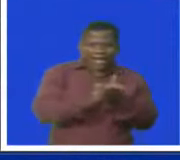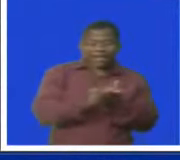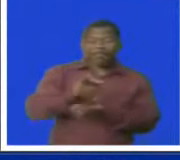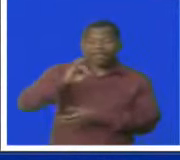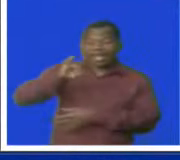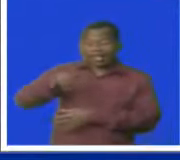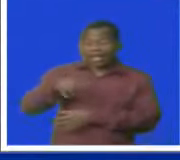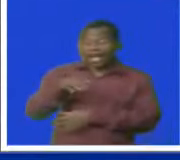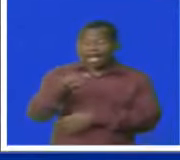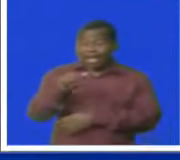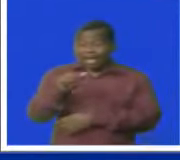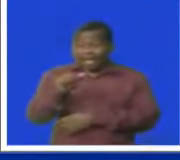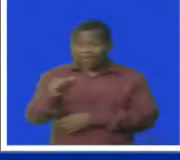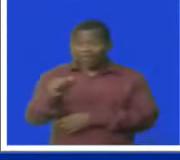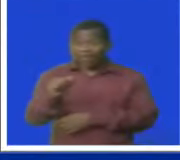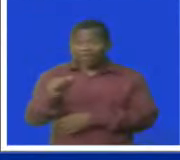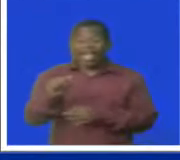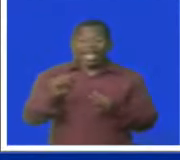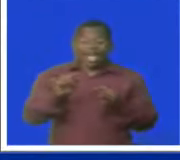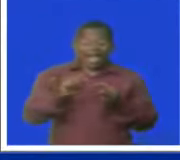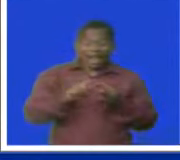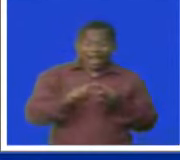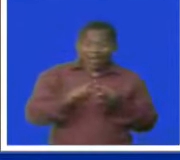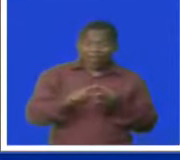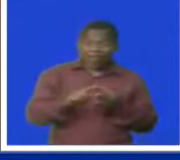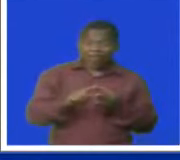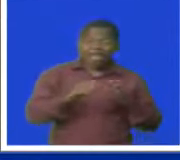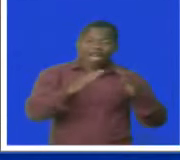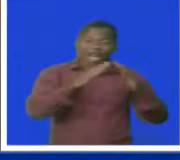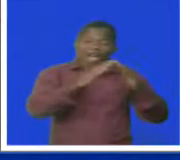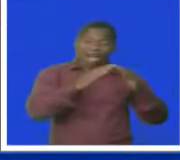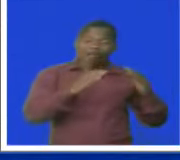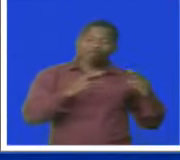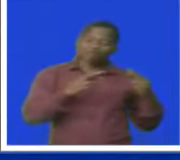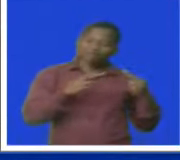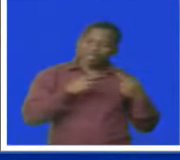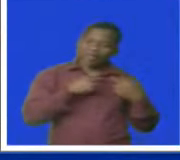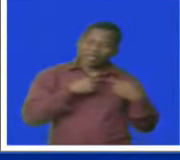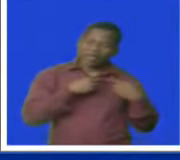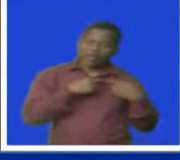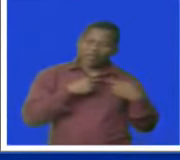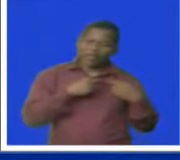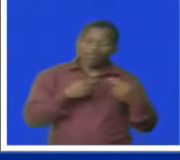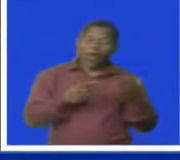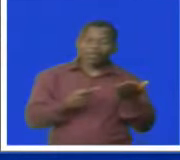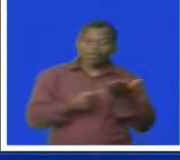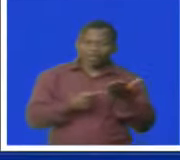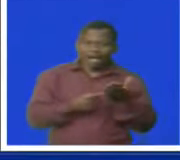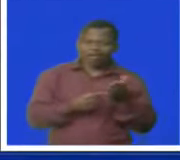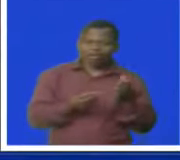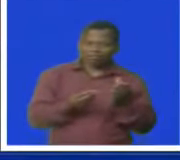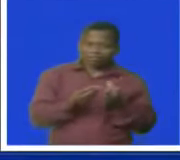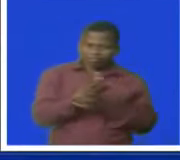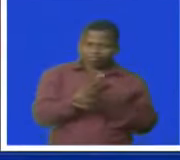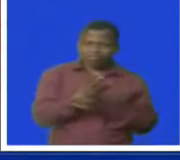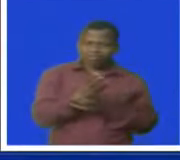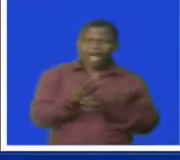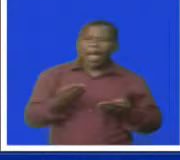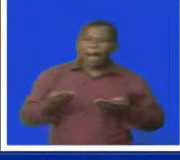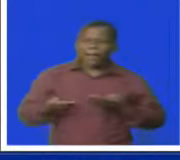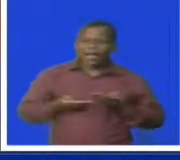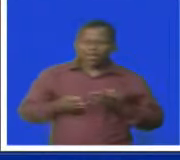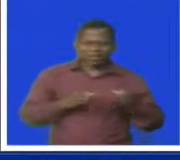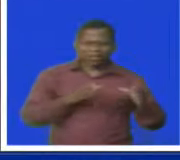Eswatini kanye nelitiko lelibuke ukuthuthukiswa kwamadolobha ihlanganise bosomabhizinisi labancane labangemashumi